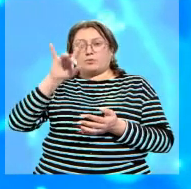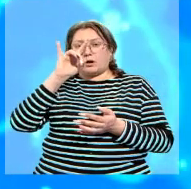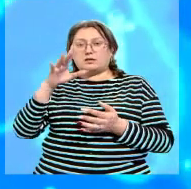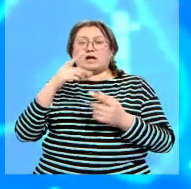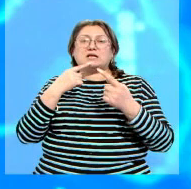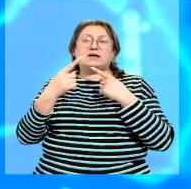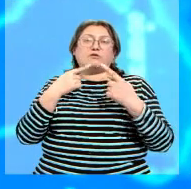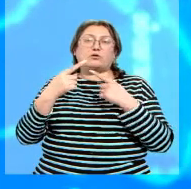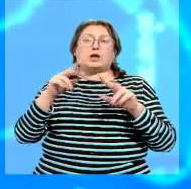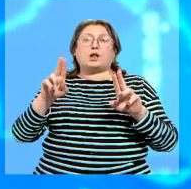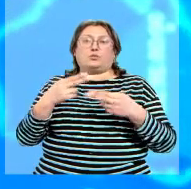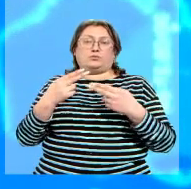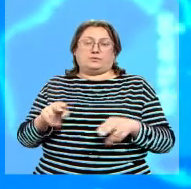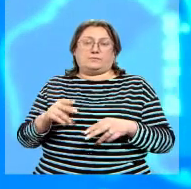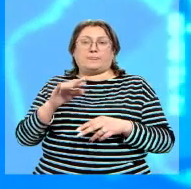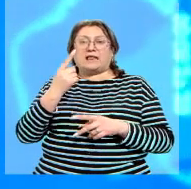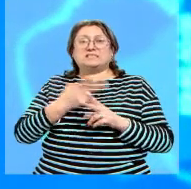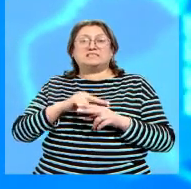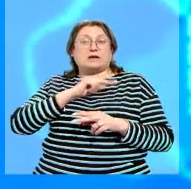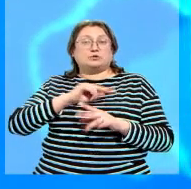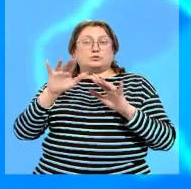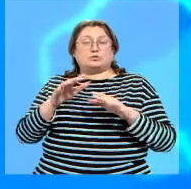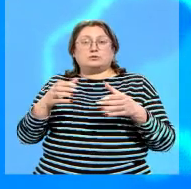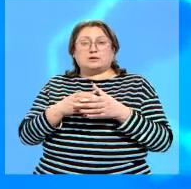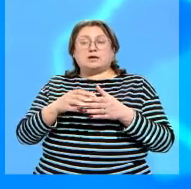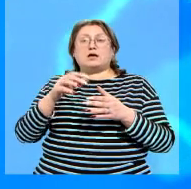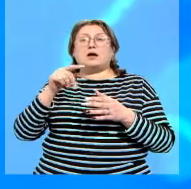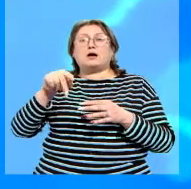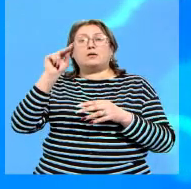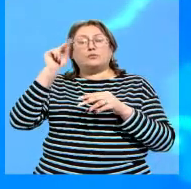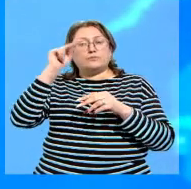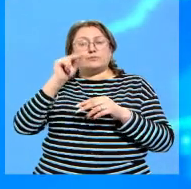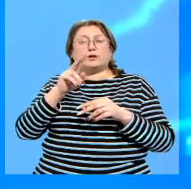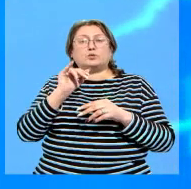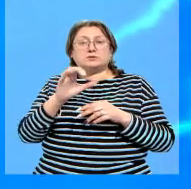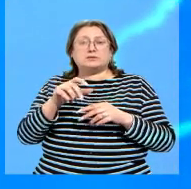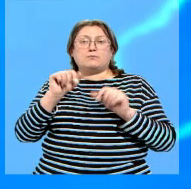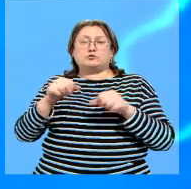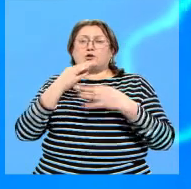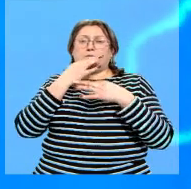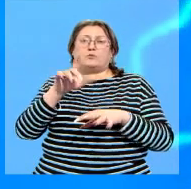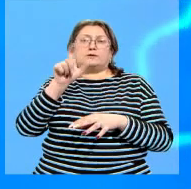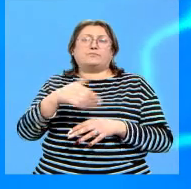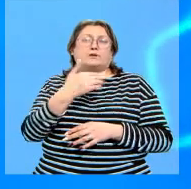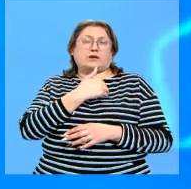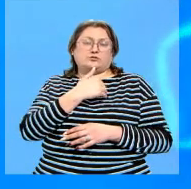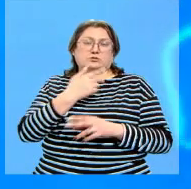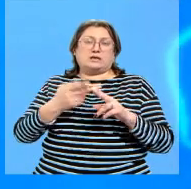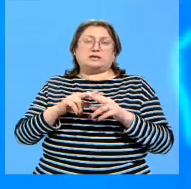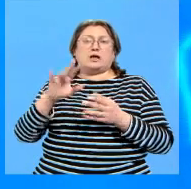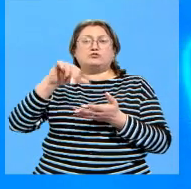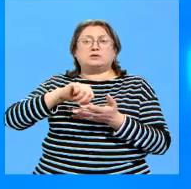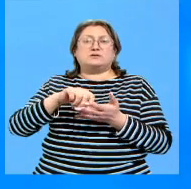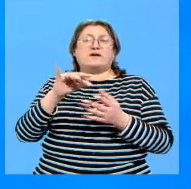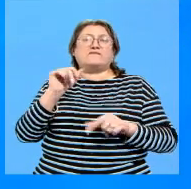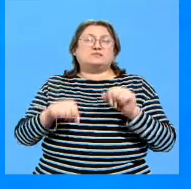популярностью разговорные клубы. Один из действующих – Суиле. Пройти курс изучения государственного языка может любой желающий. Это для участников